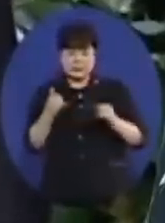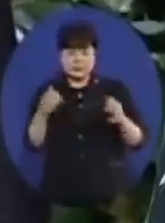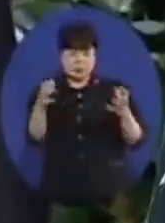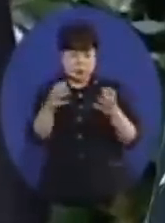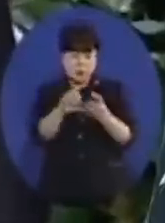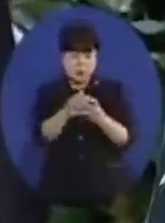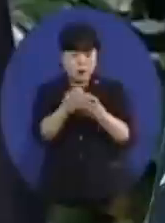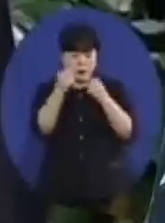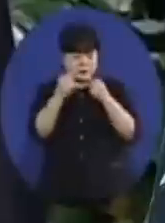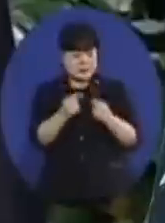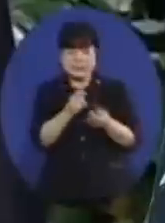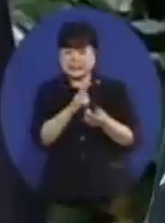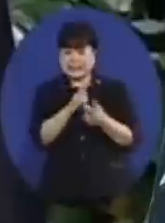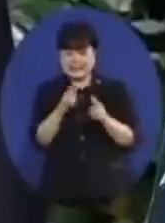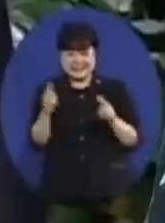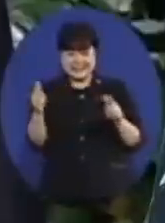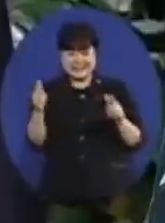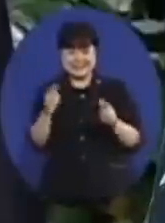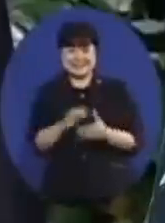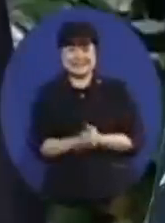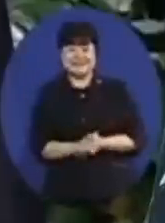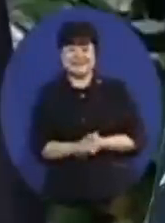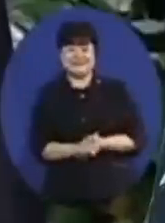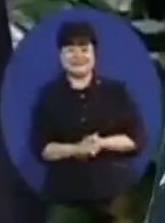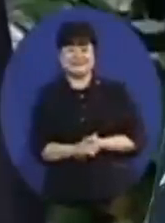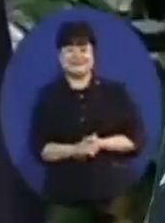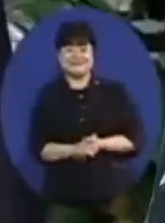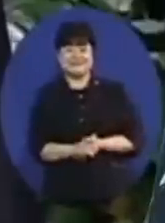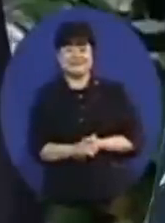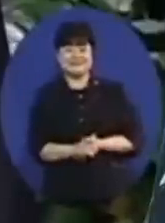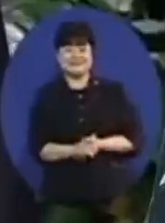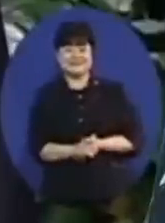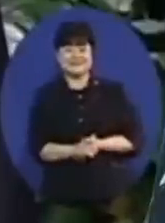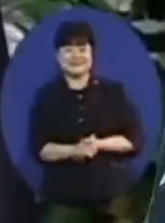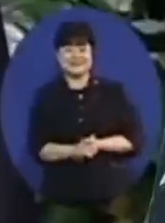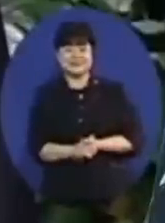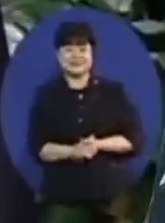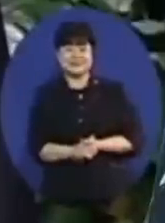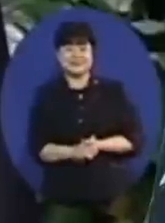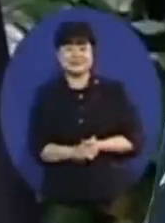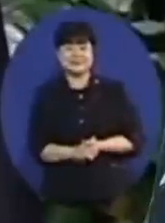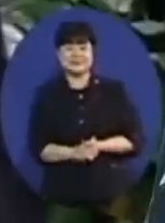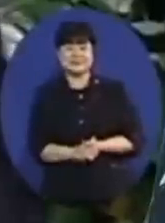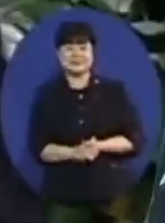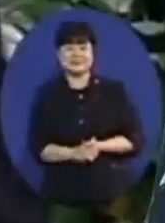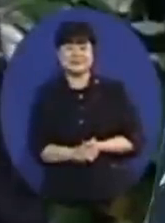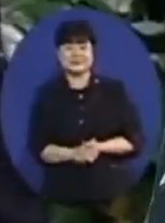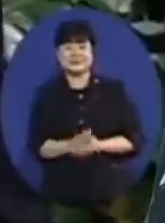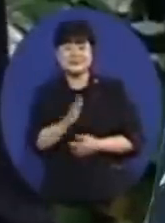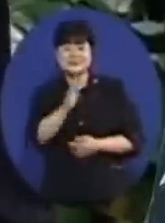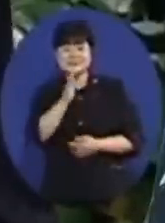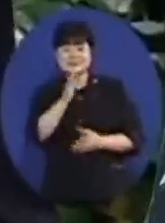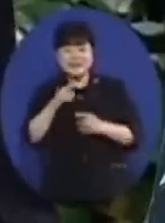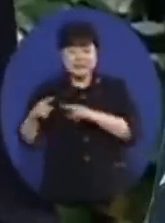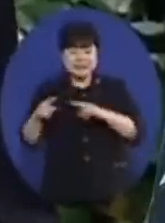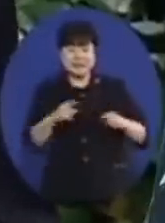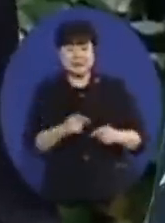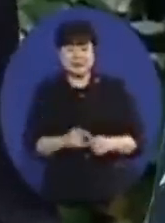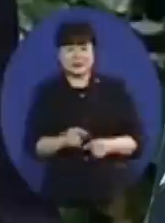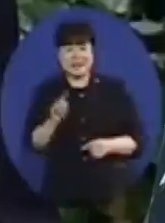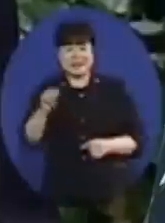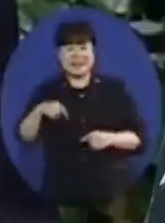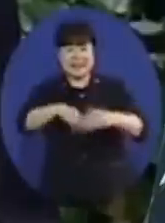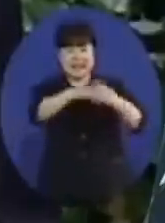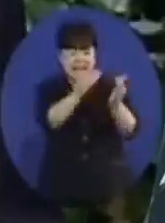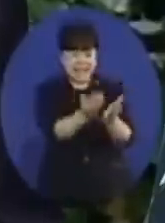다른 사람은 합쳐서 살지 못합니다 아무리 정치도 한나라당은